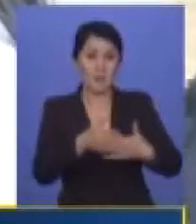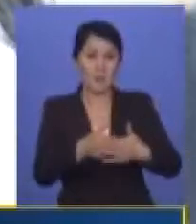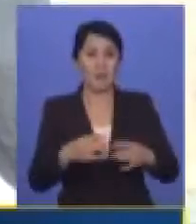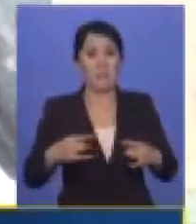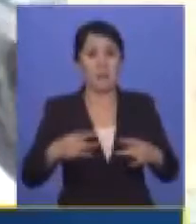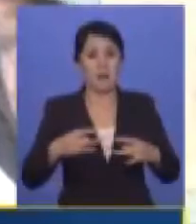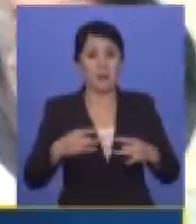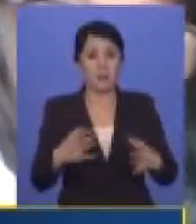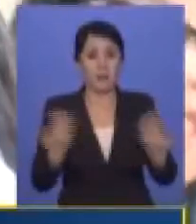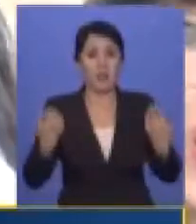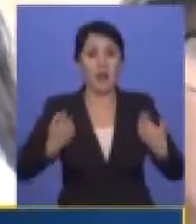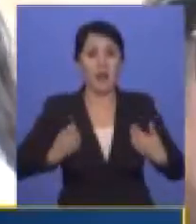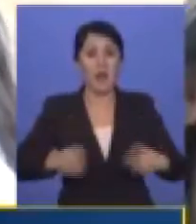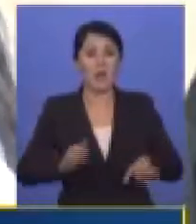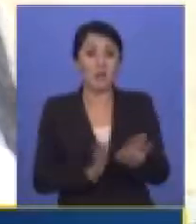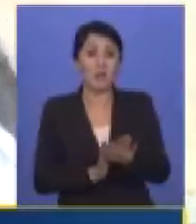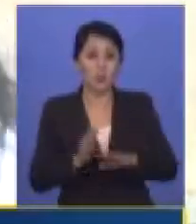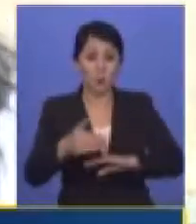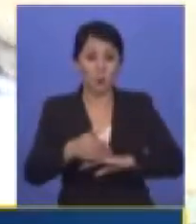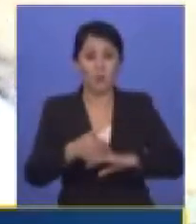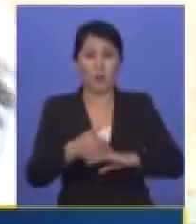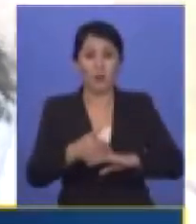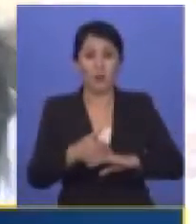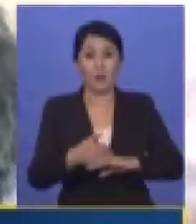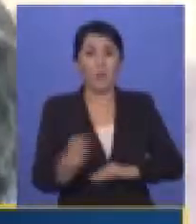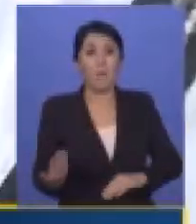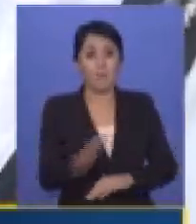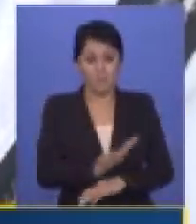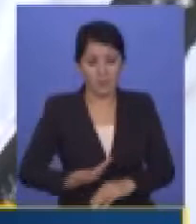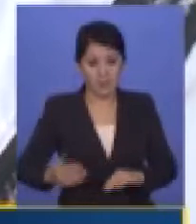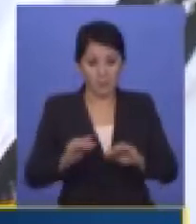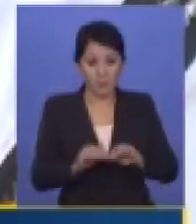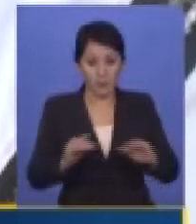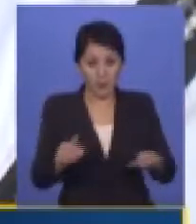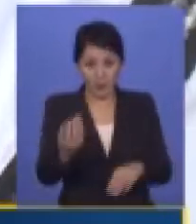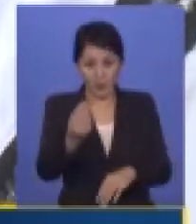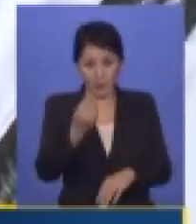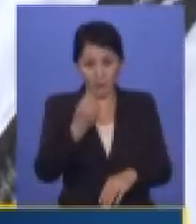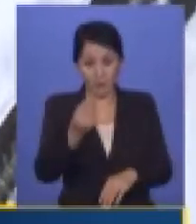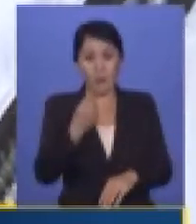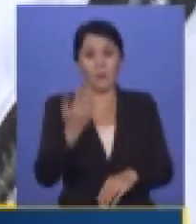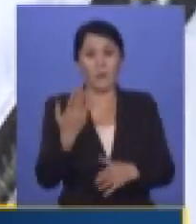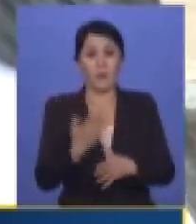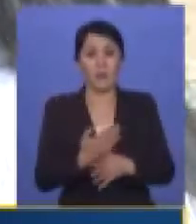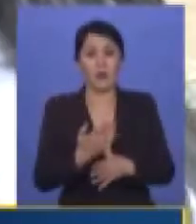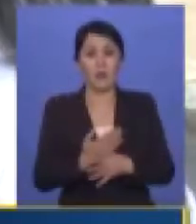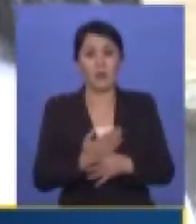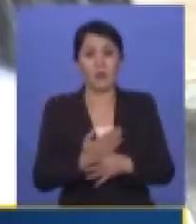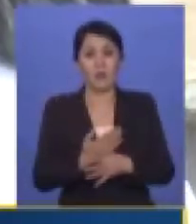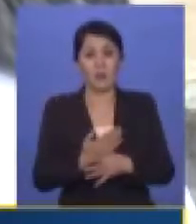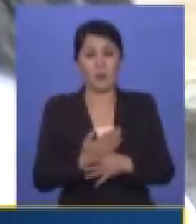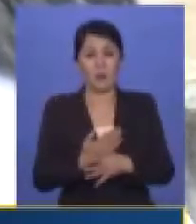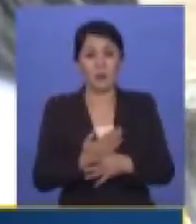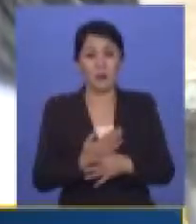істейді. Киім-кешек, аяқ киім біздің балаларымызға жинап береді. Азық-түлікпен көмектеседі. Енді мен